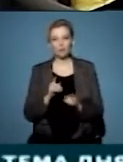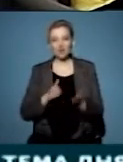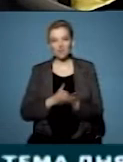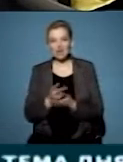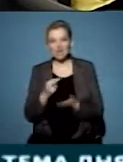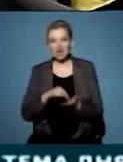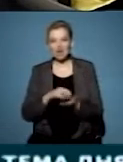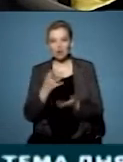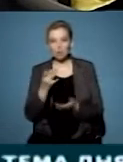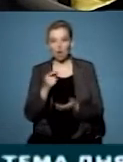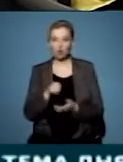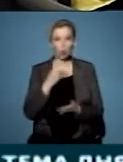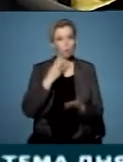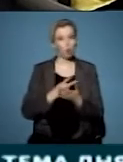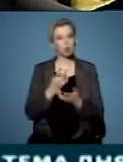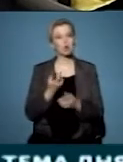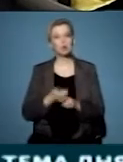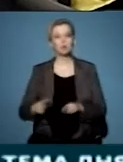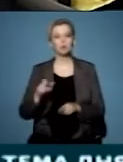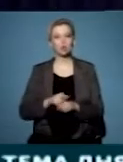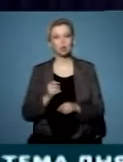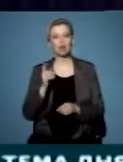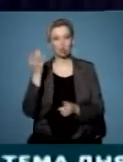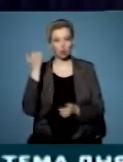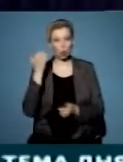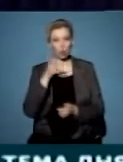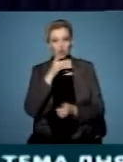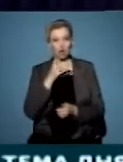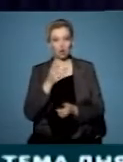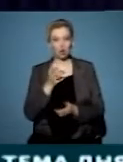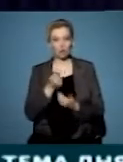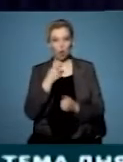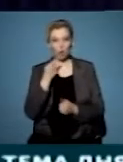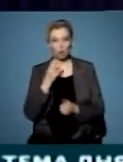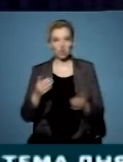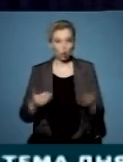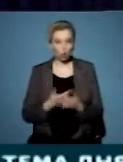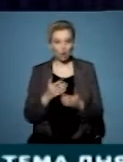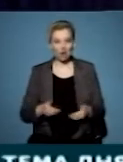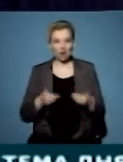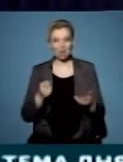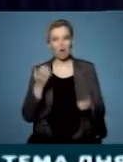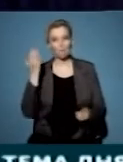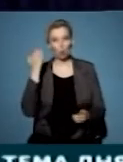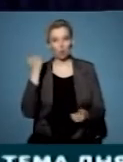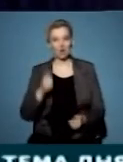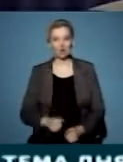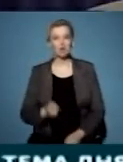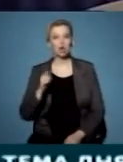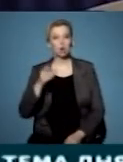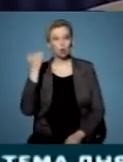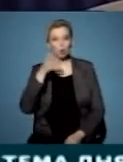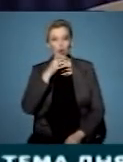тариф 5 гривень, а то показати і більше. От на той час не говоримо про новий етап, а попередній. На той час